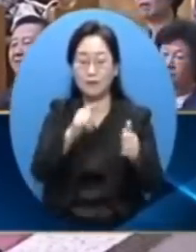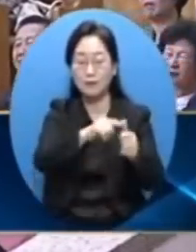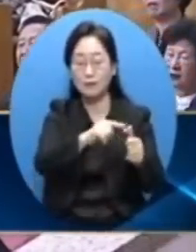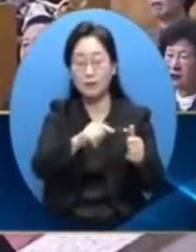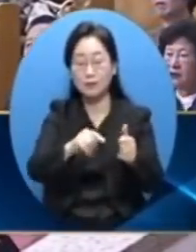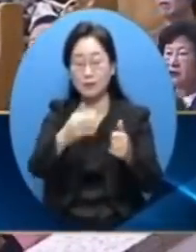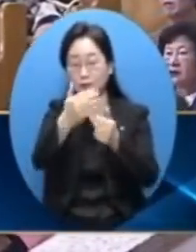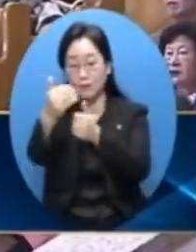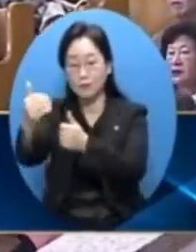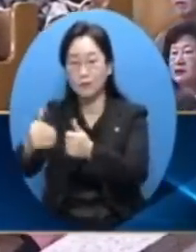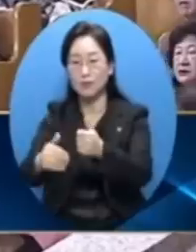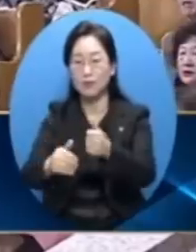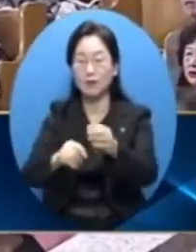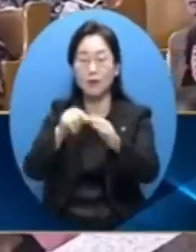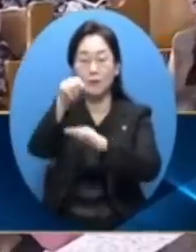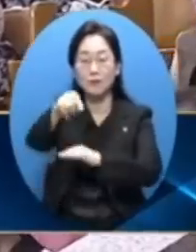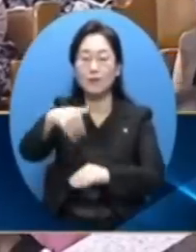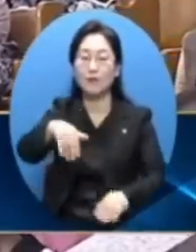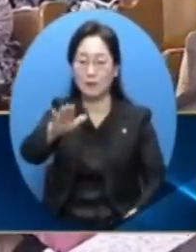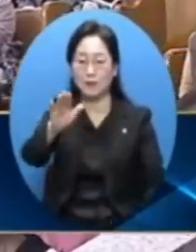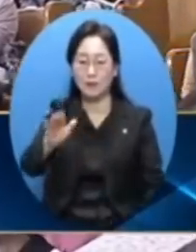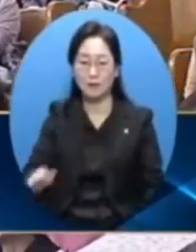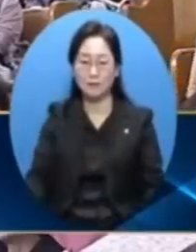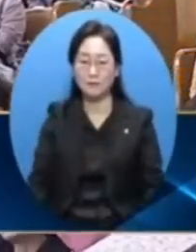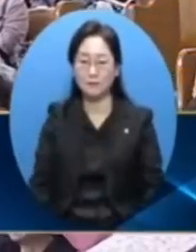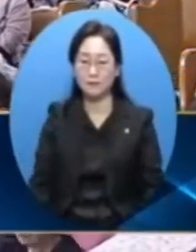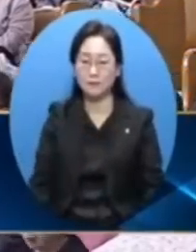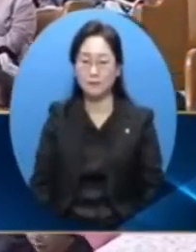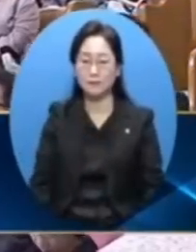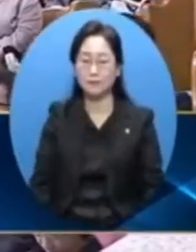그를 이끌고 밖으로 나가.